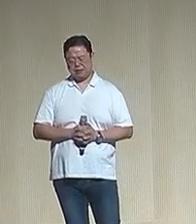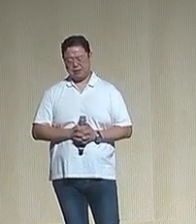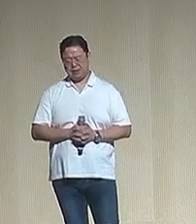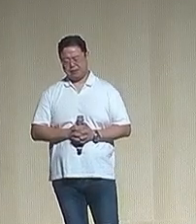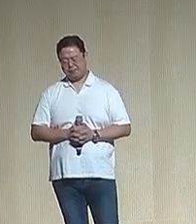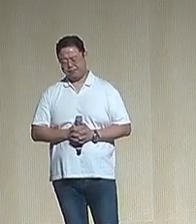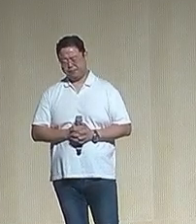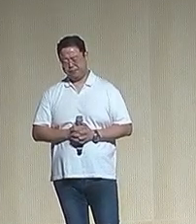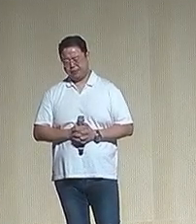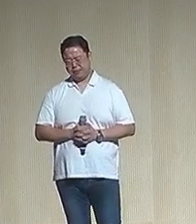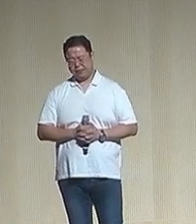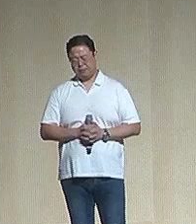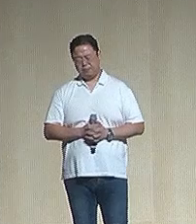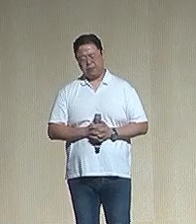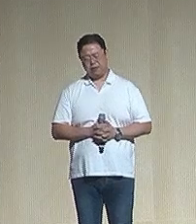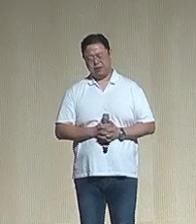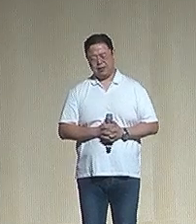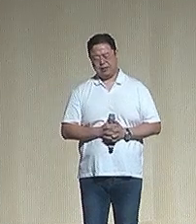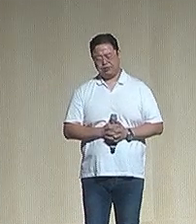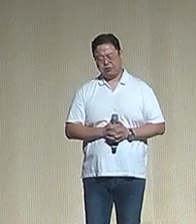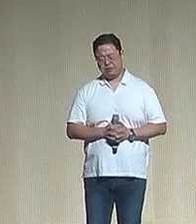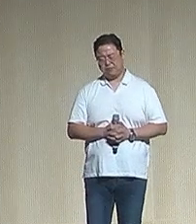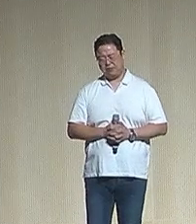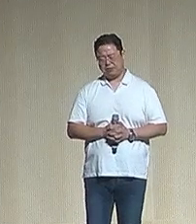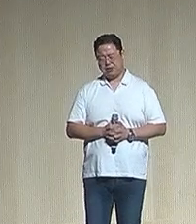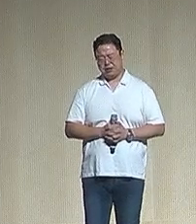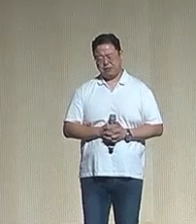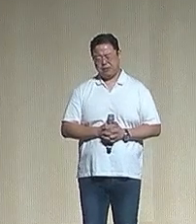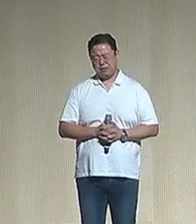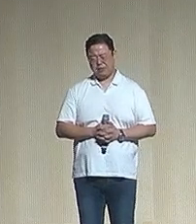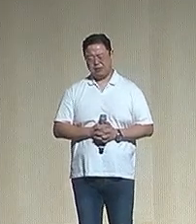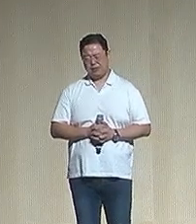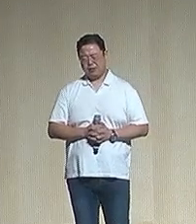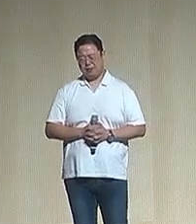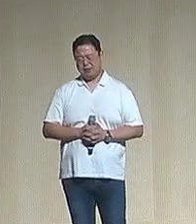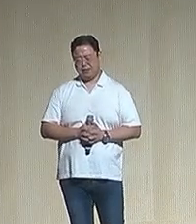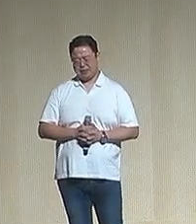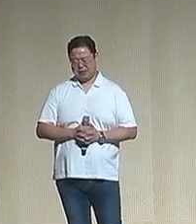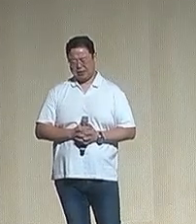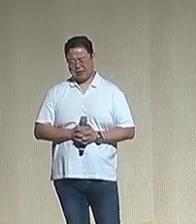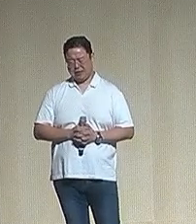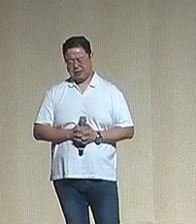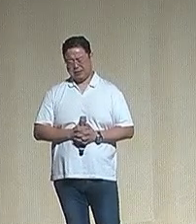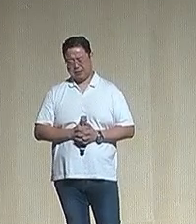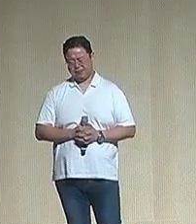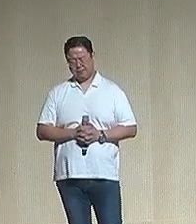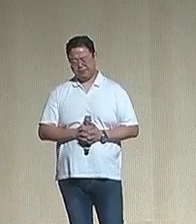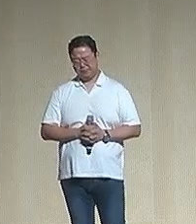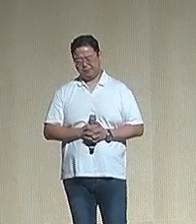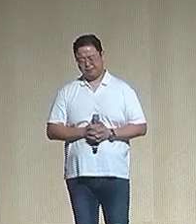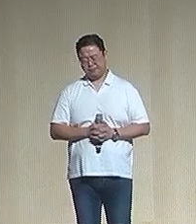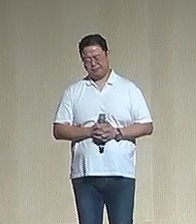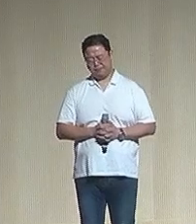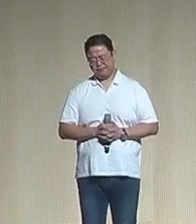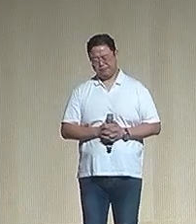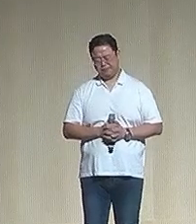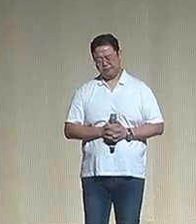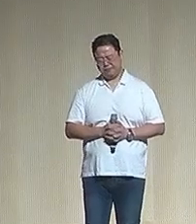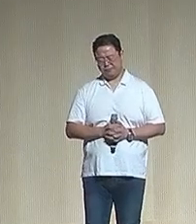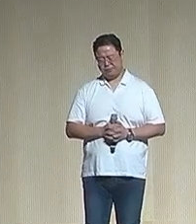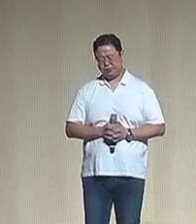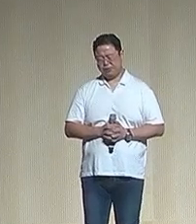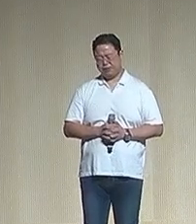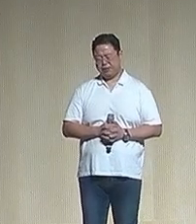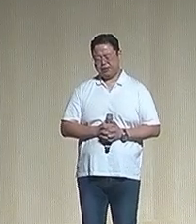원합니다. 하늘에 계신 하나님, 저 높이 계신 하나님, 하나님의 품에 안겨 이